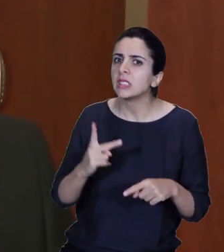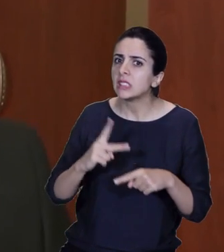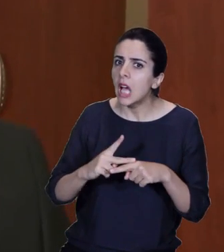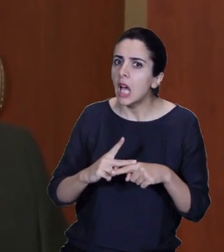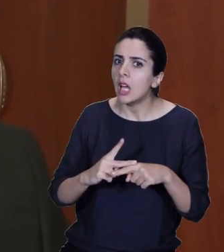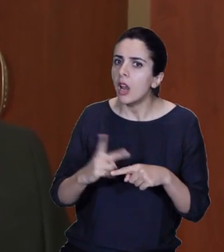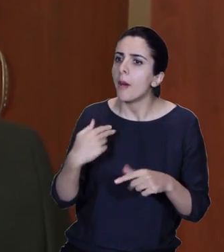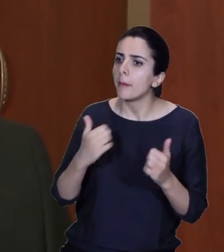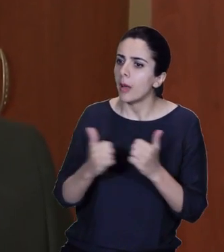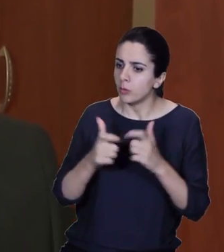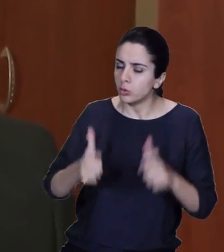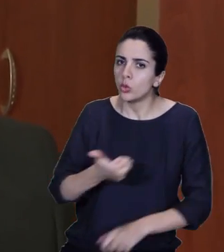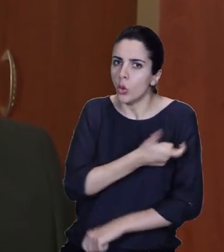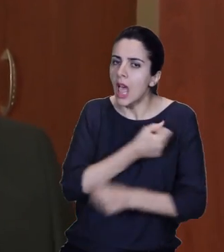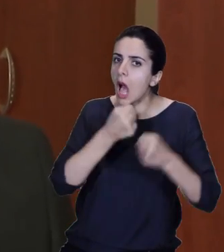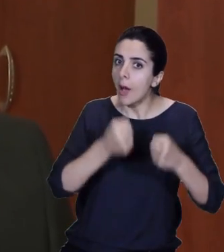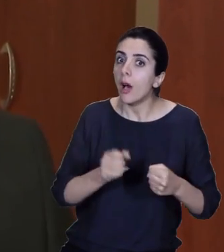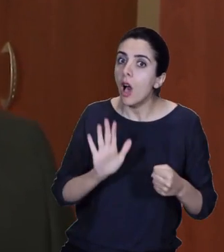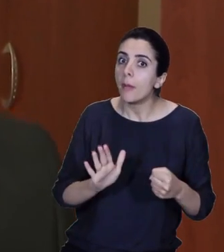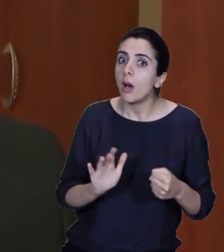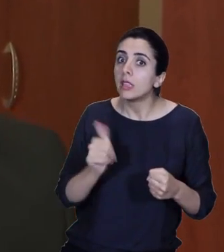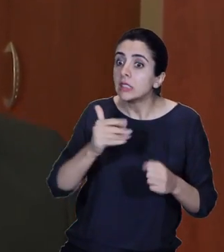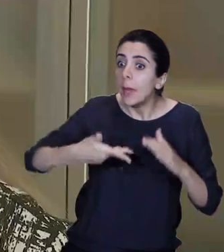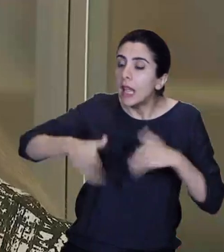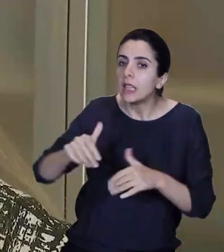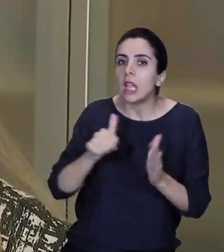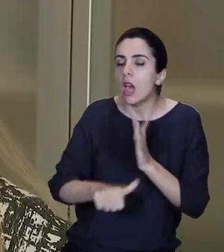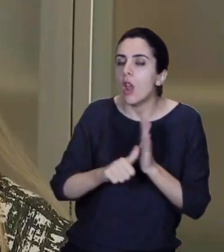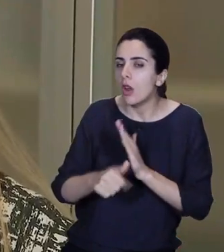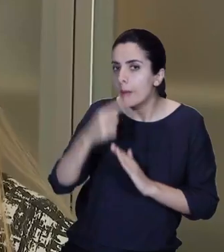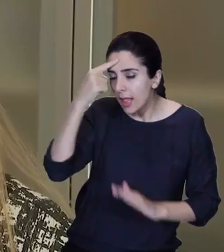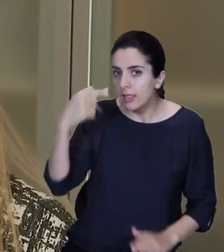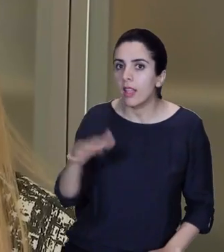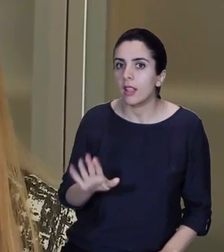Zehra kızımız evet bizim yurdumuzda kalmış, doğru. Fakat ne zaman ayrıldığına dair bir veri yok.